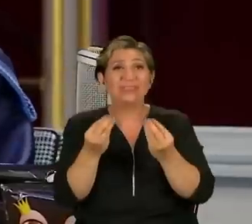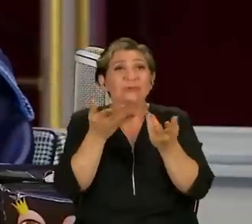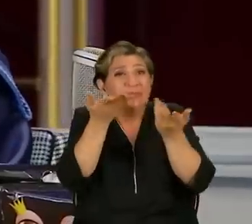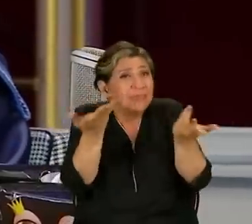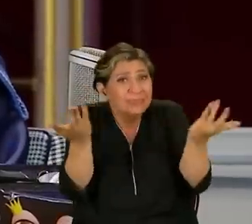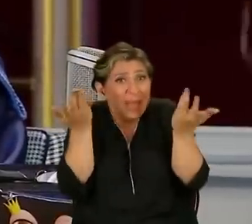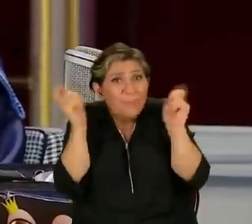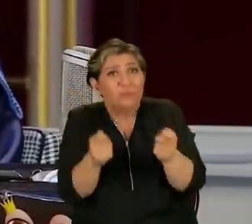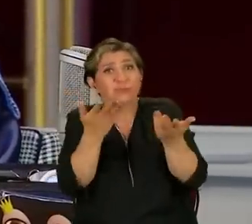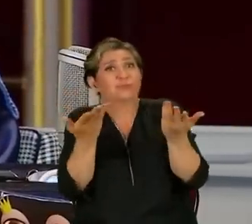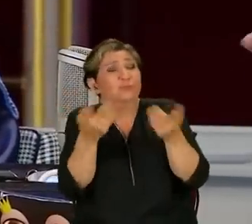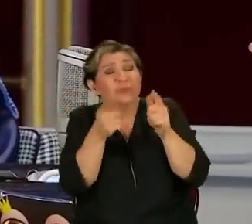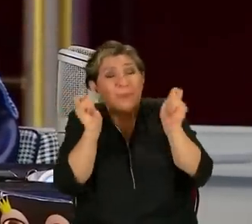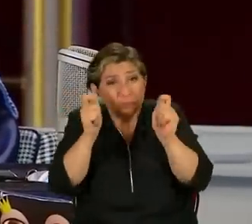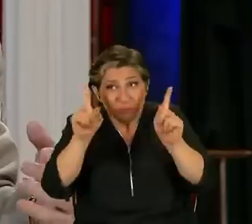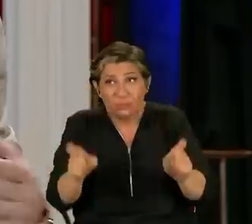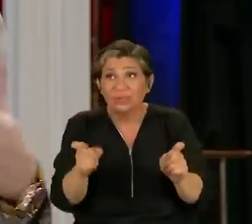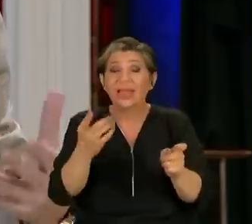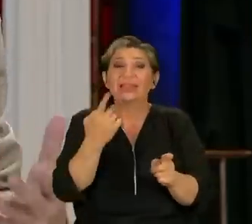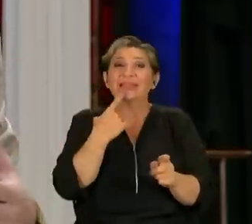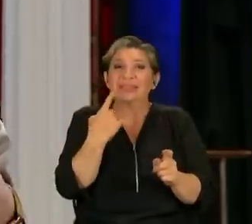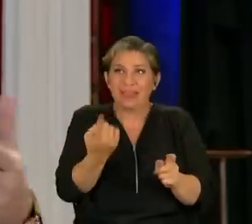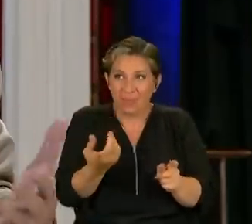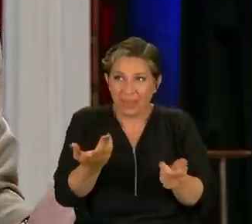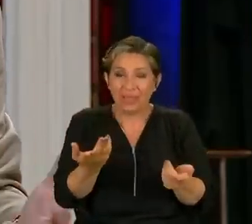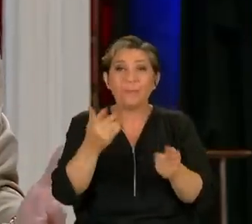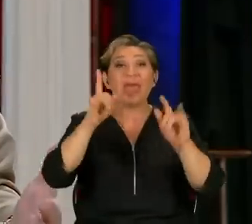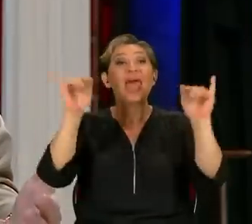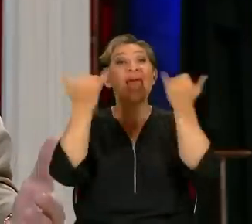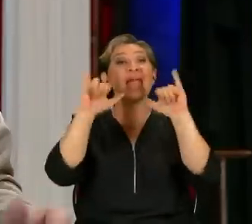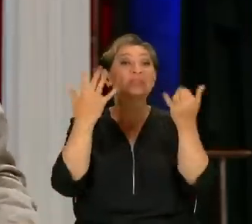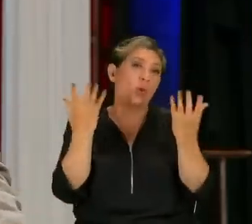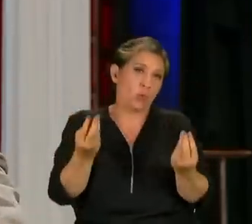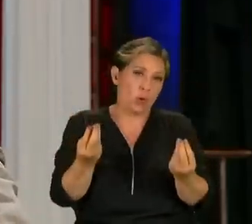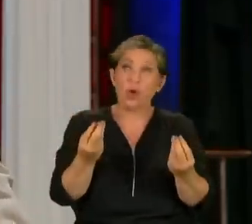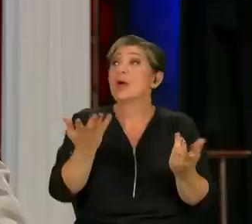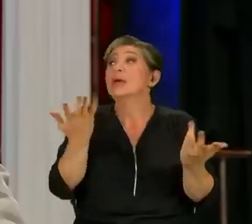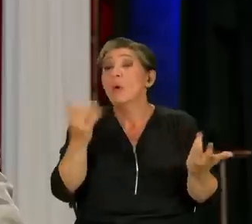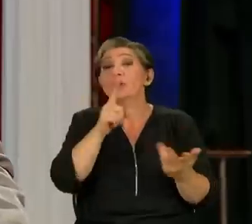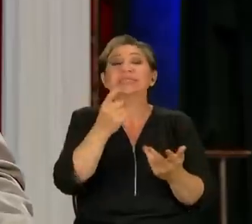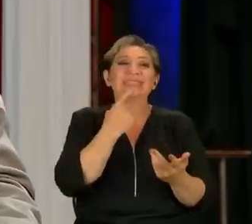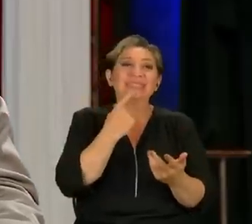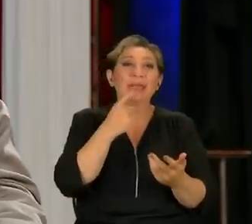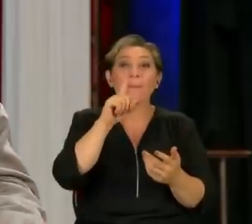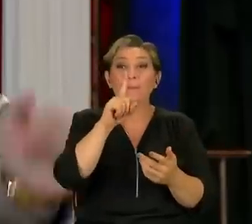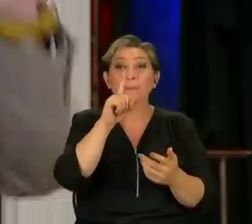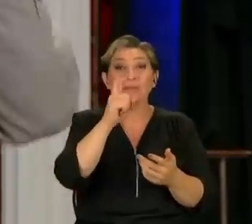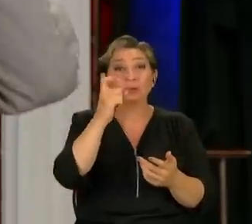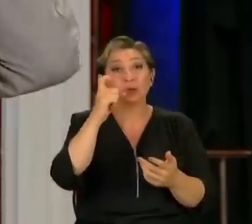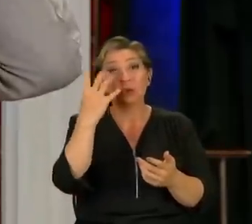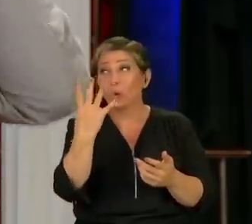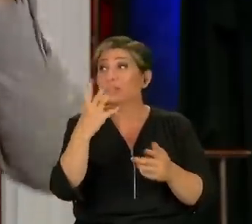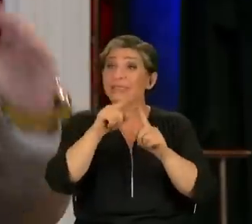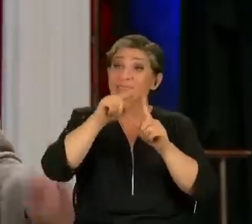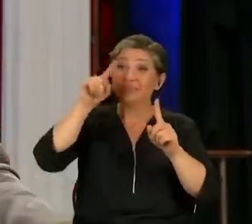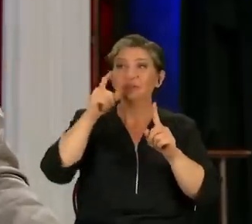neydi? Zorumuz neydi? Yani demek ki bir eğlence oluyordu. Çünkü o sene